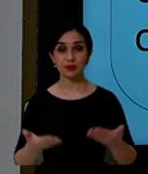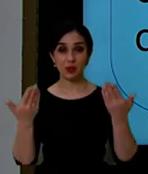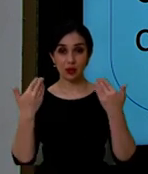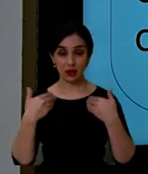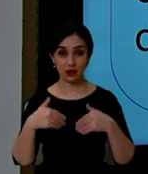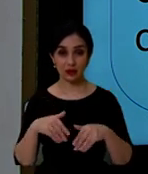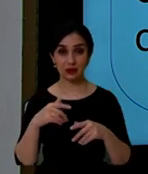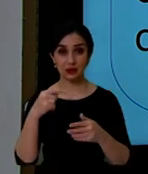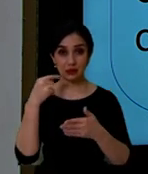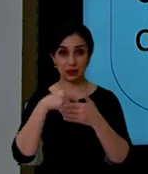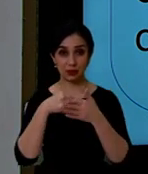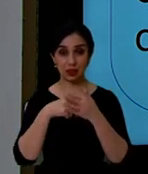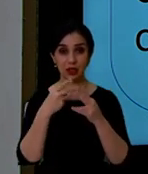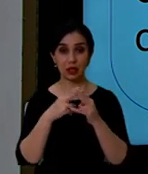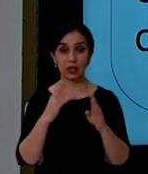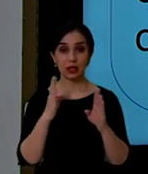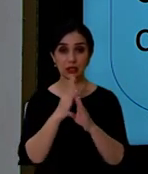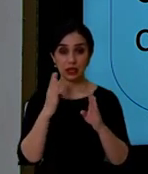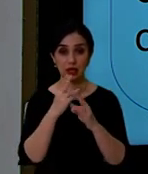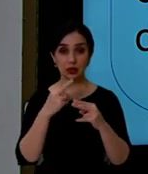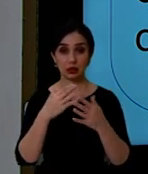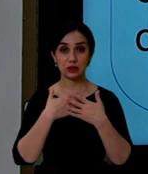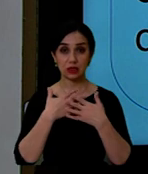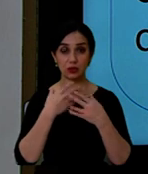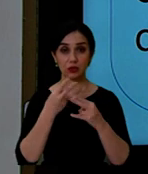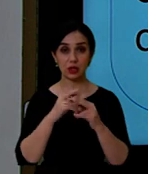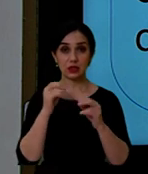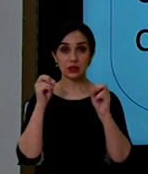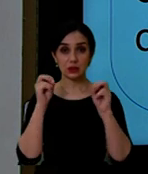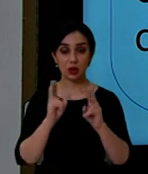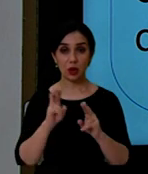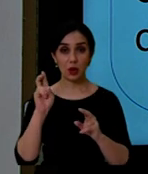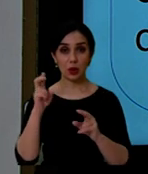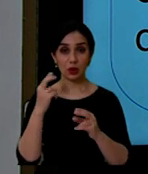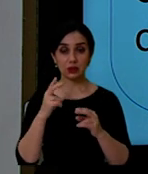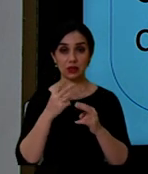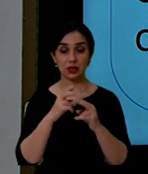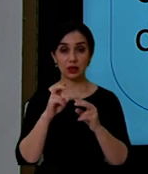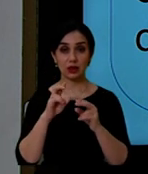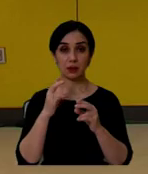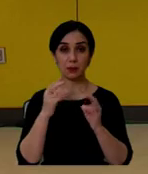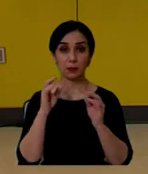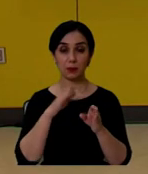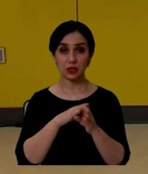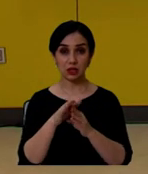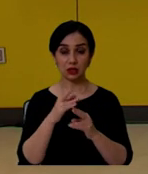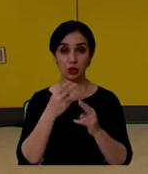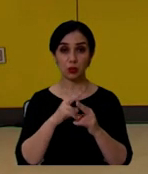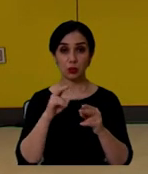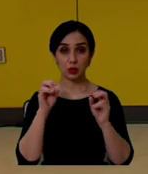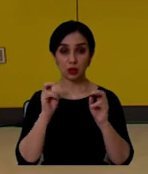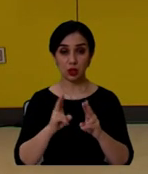Organizmda kislorod tashish vazifasini maxsus oqsillar bajaradi. Tuban umurtqasizlarda bunday